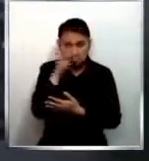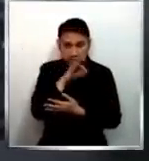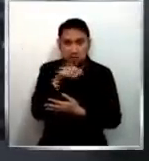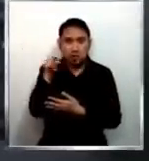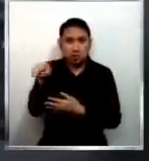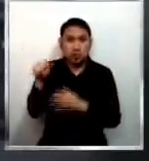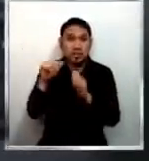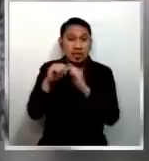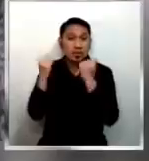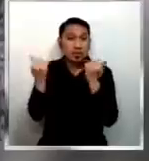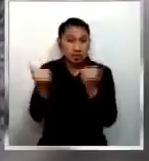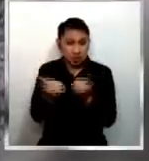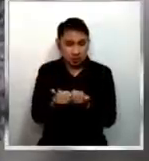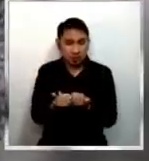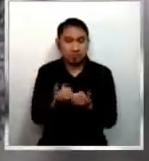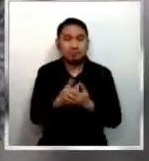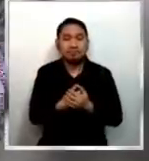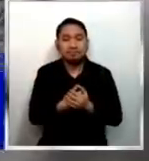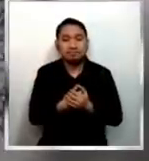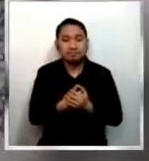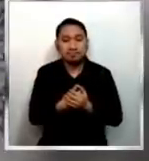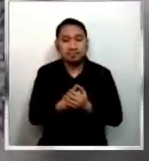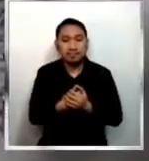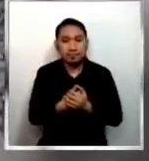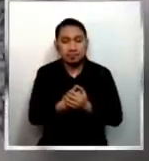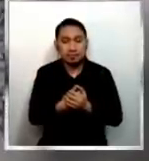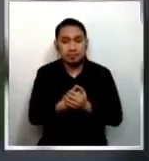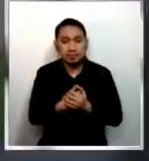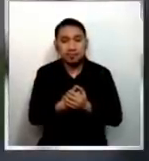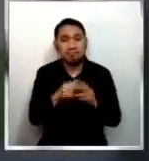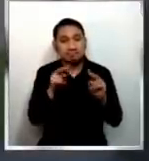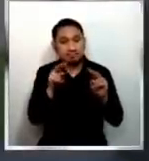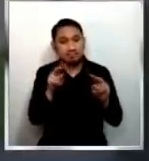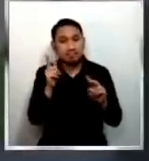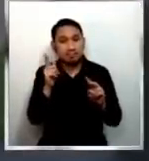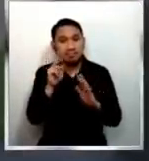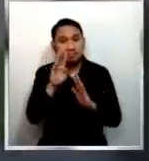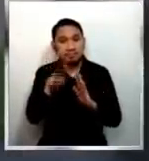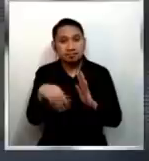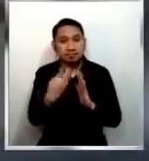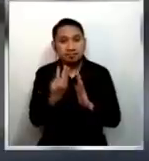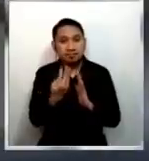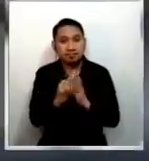ayon sa DFA. JP Soriano, nakatutok 24 oras.